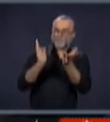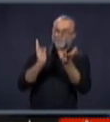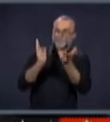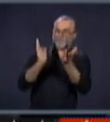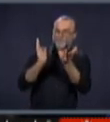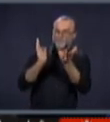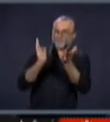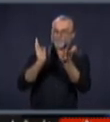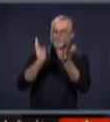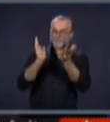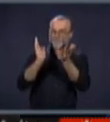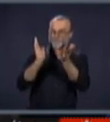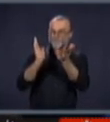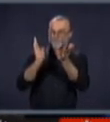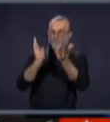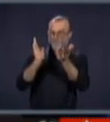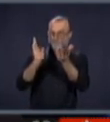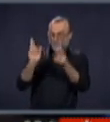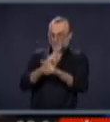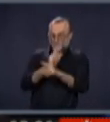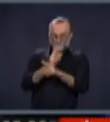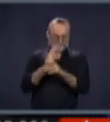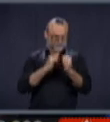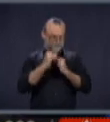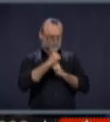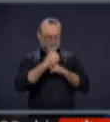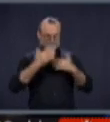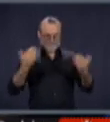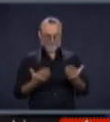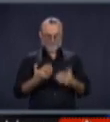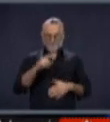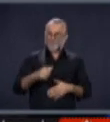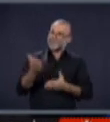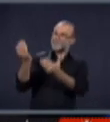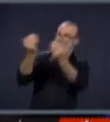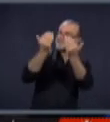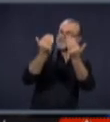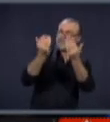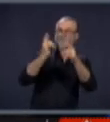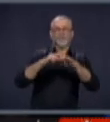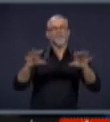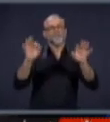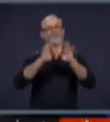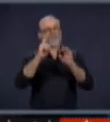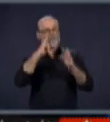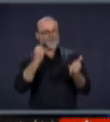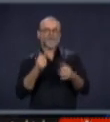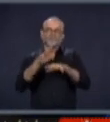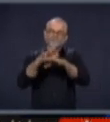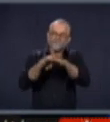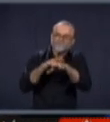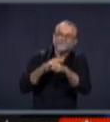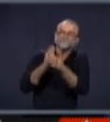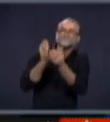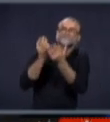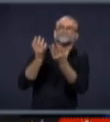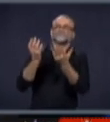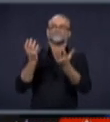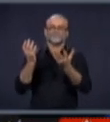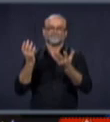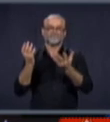à utiliser nos infrastructures touristiques ici au Québec. Il faudra y aller graduellement, sans doute.